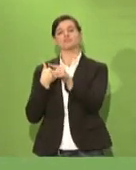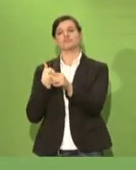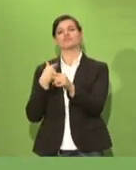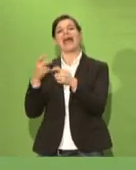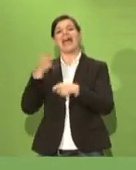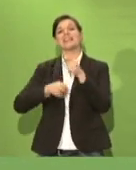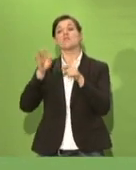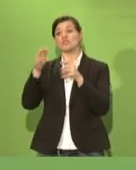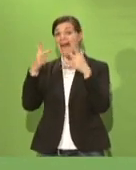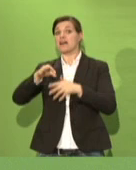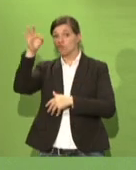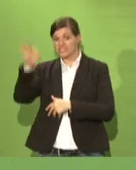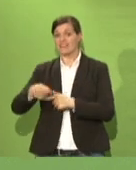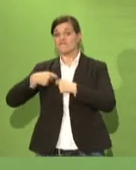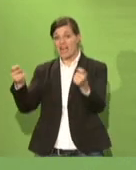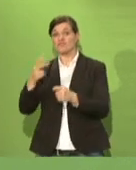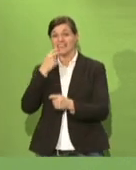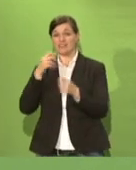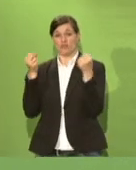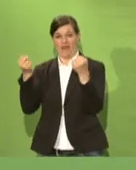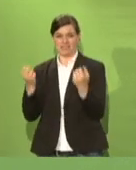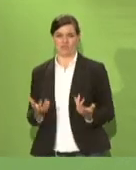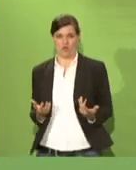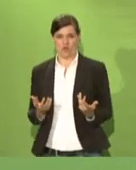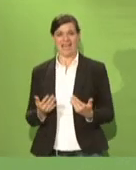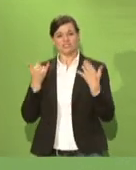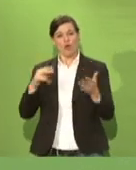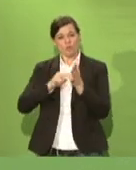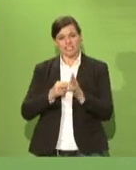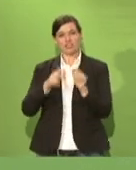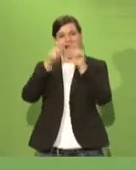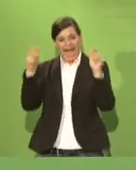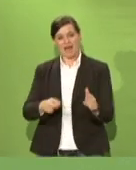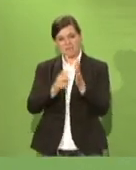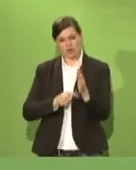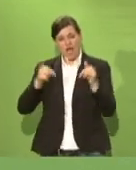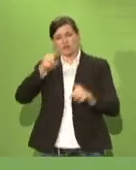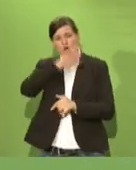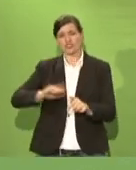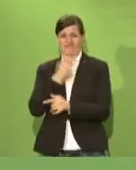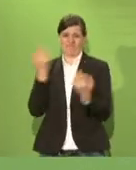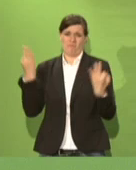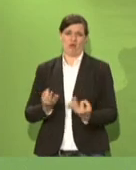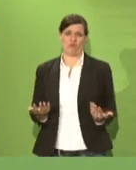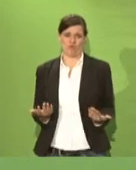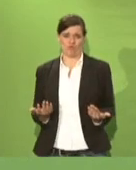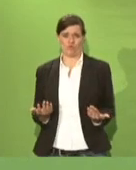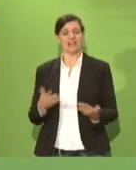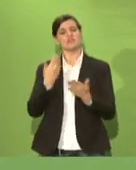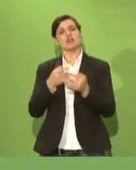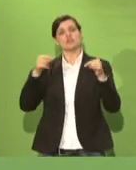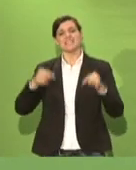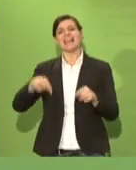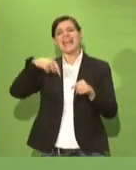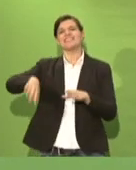Fahrzeuge Elektrofahrzeuge verkaufen. Wir brauchen solche politischen Rahmensetzungen auch in Deutschland, zum Beispiel, dass unsere